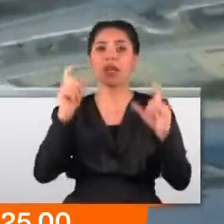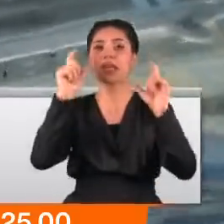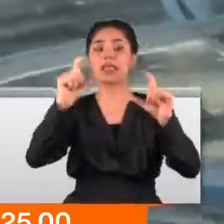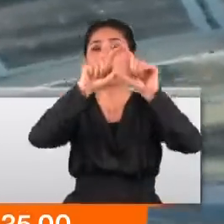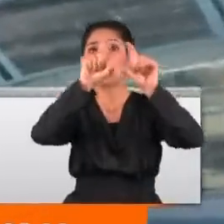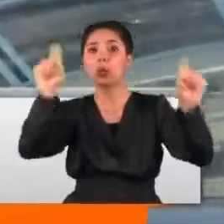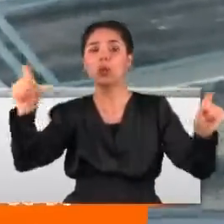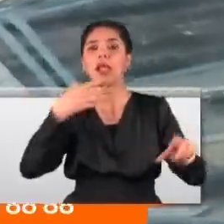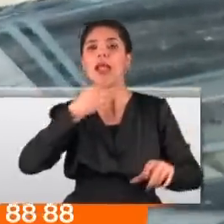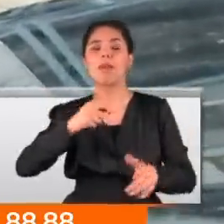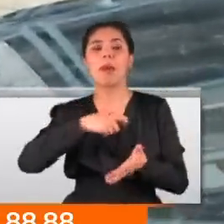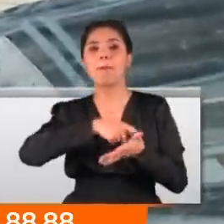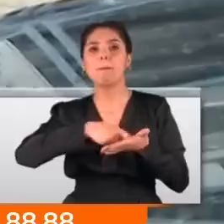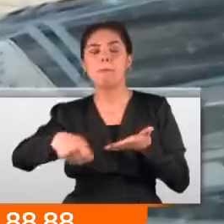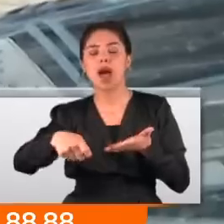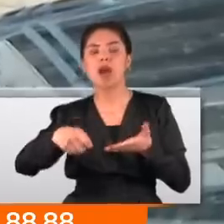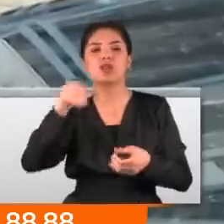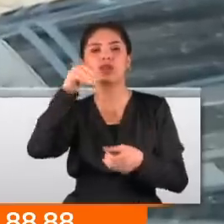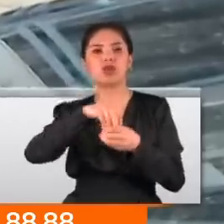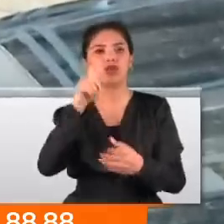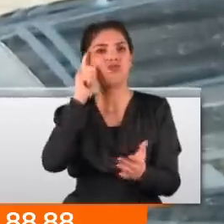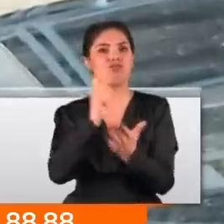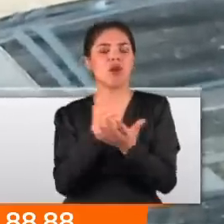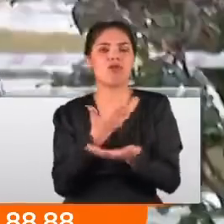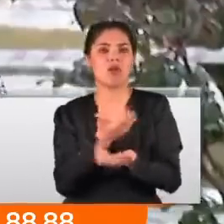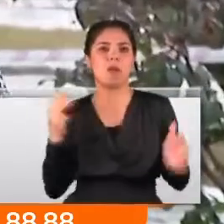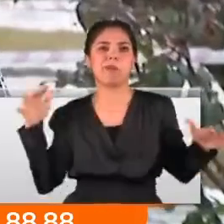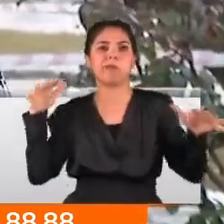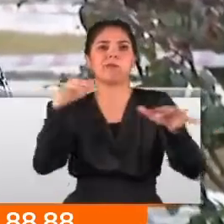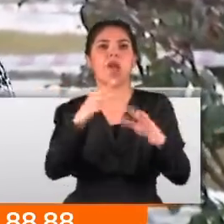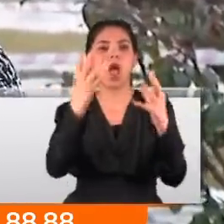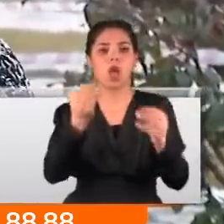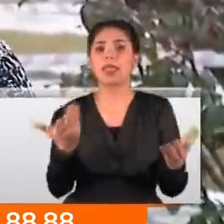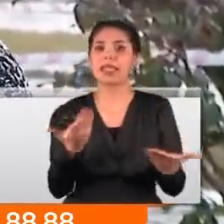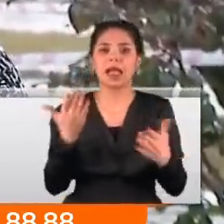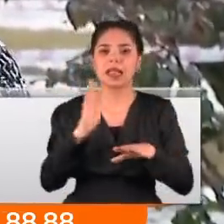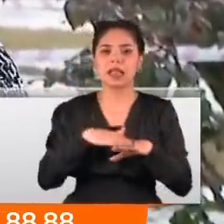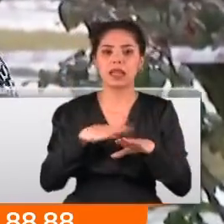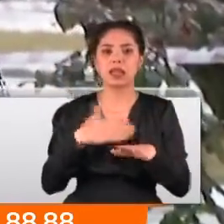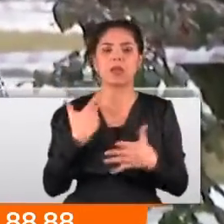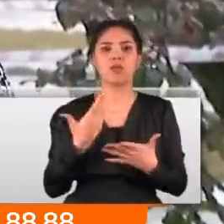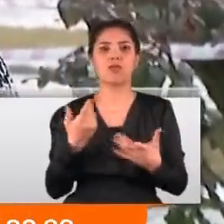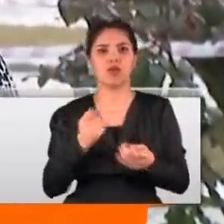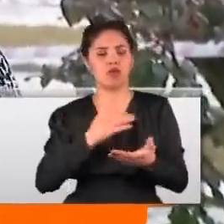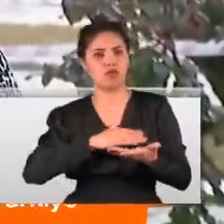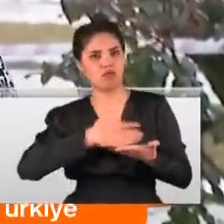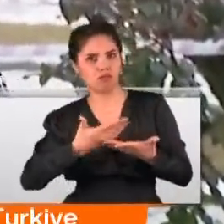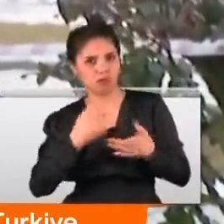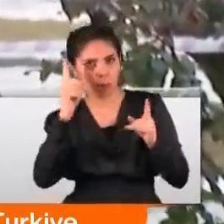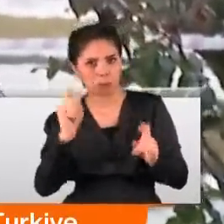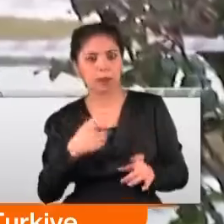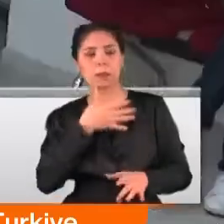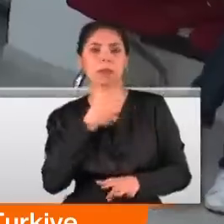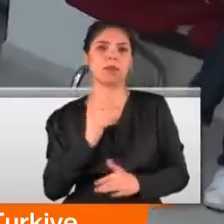kurumlarında emeklilik aylığı tahsisi için başvuru yoğunluğu başlayacak nasıl yapacağımızı işyerimizden testimizi isteyeceğiz o